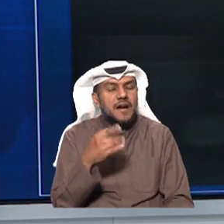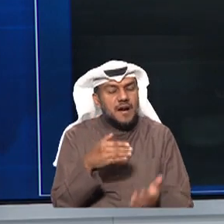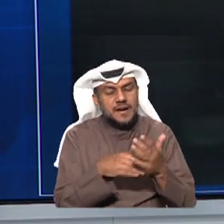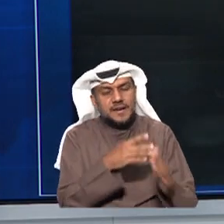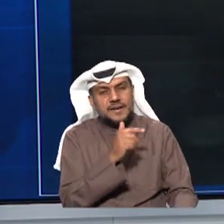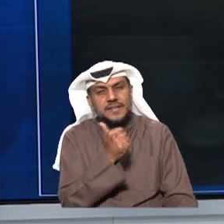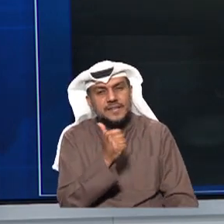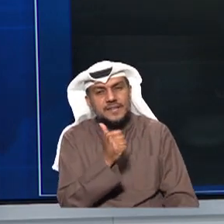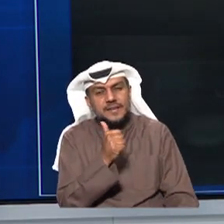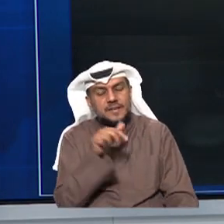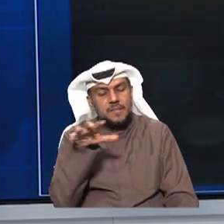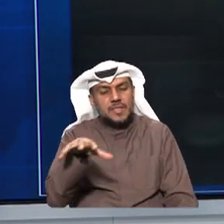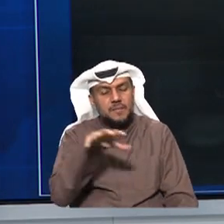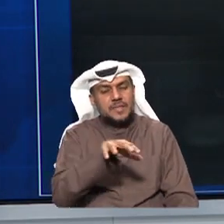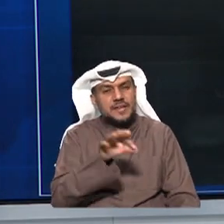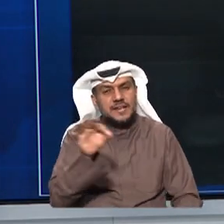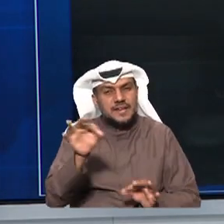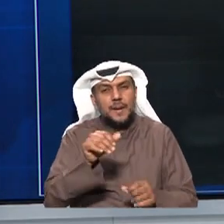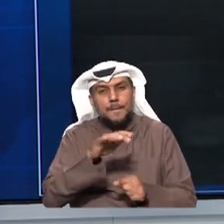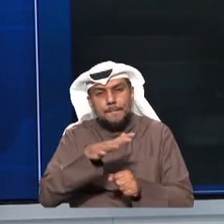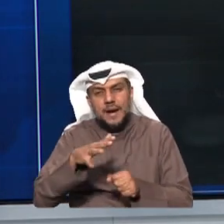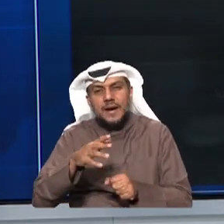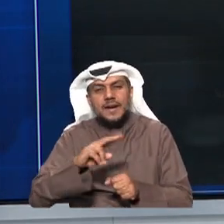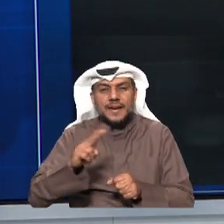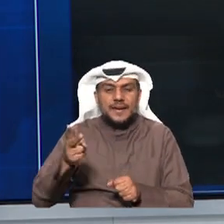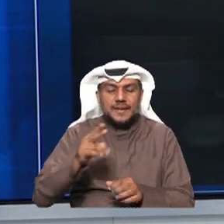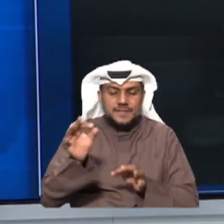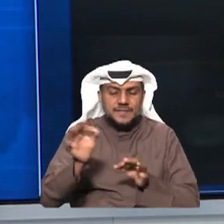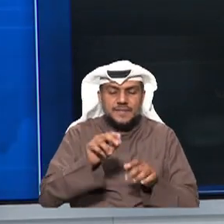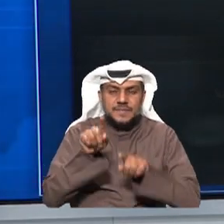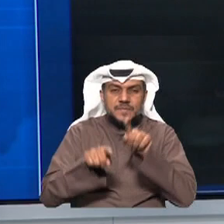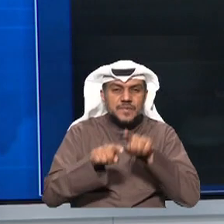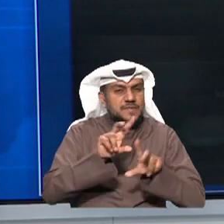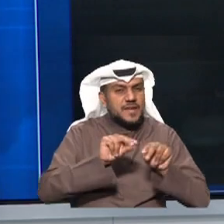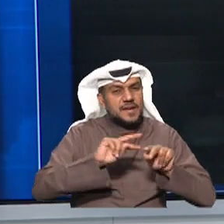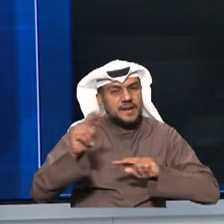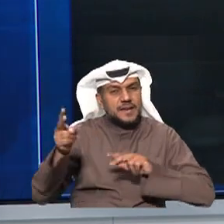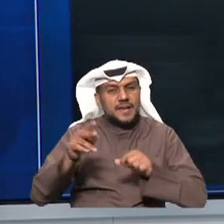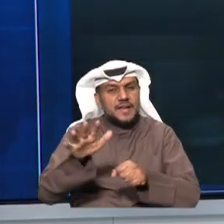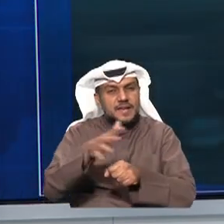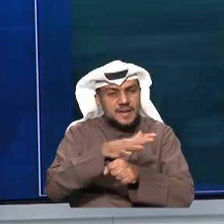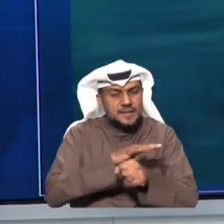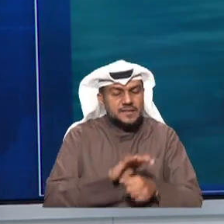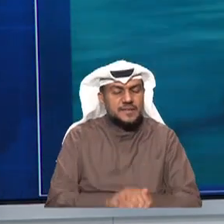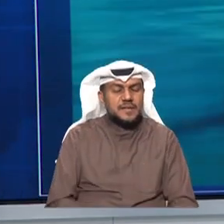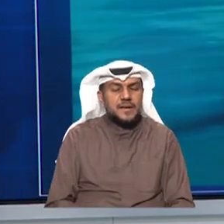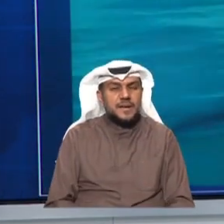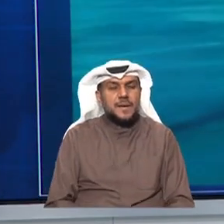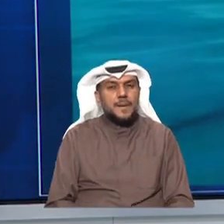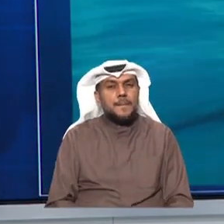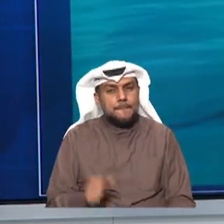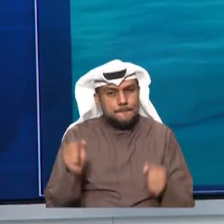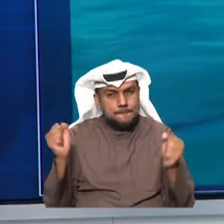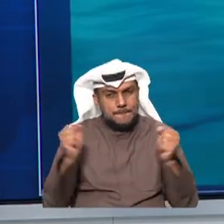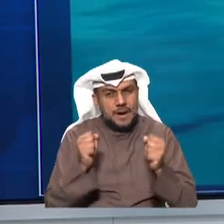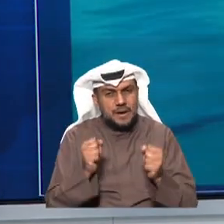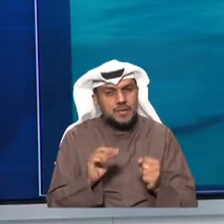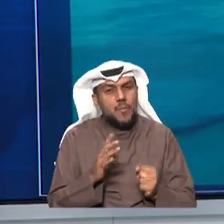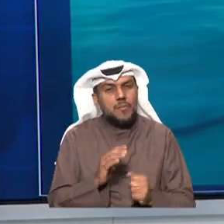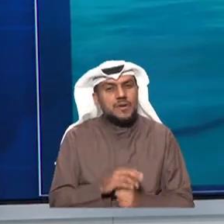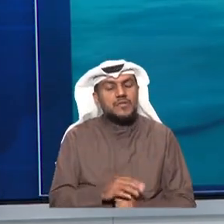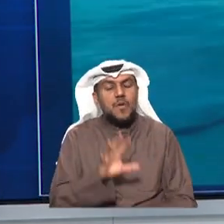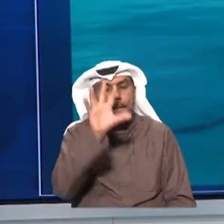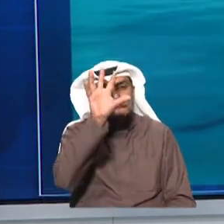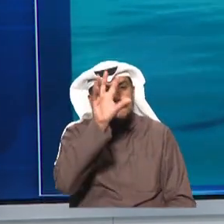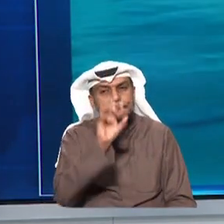درجة مئوية في المناطق القريبة من الساحل إلى المناطق وكذلك الجزر الكويتية، قد تكون الأجواء باردة في ساعات